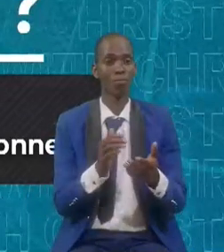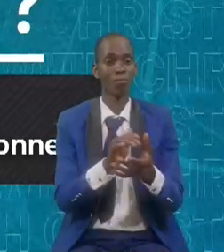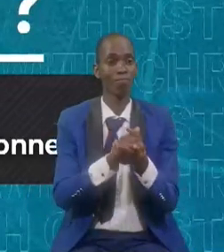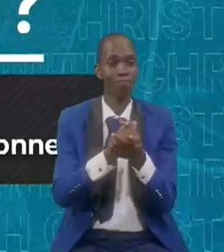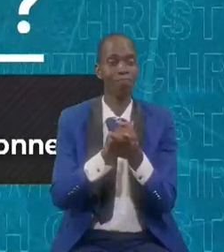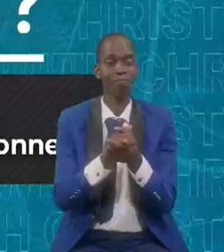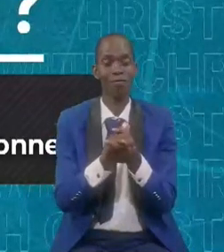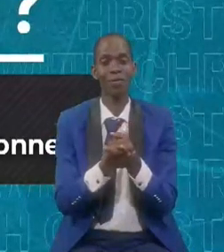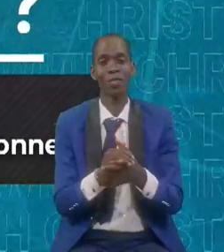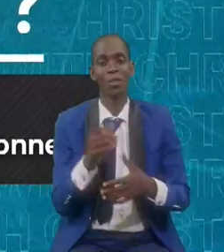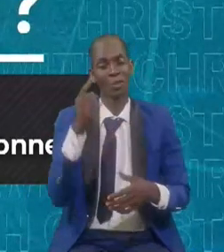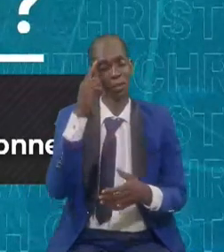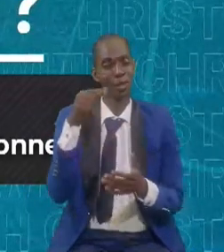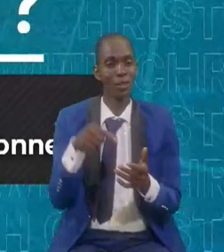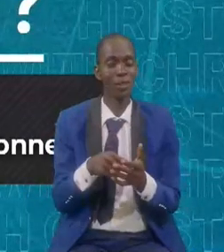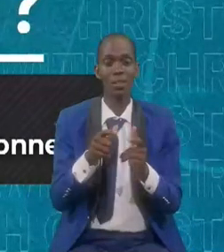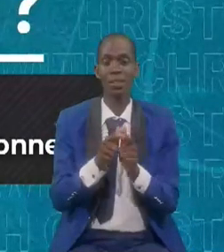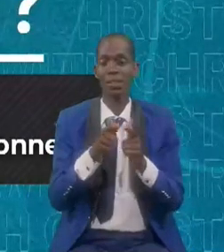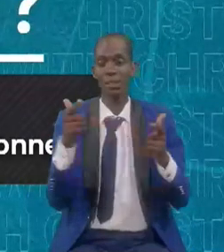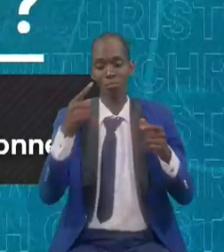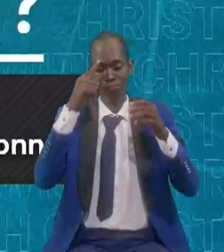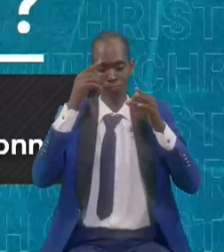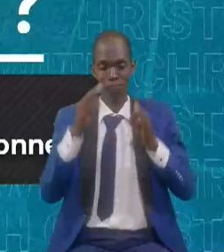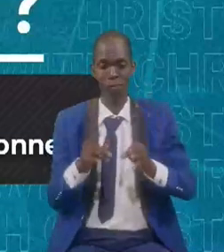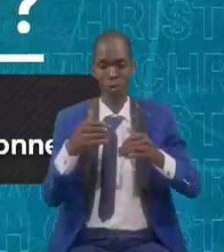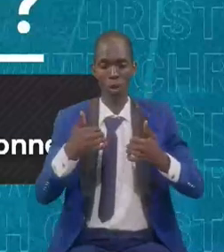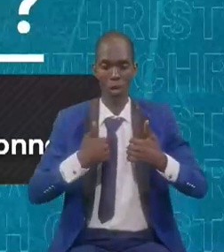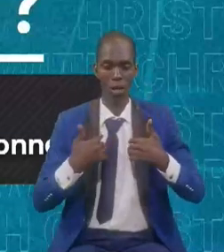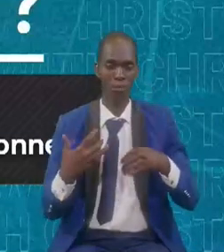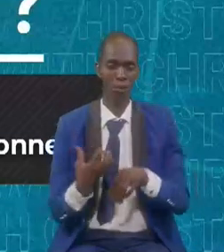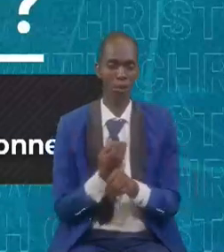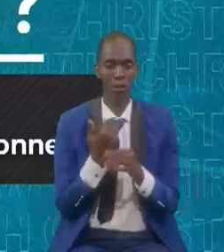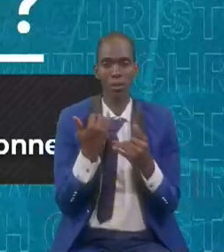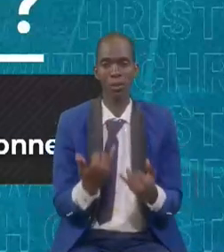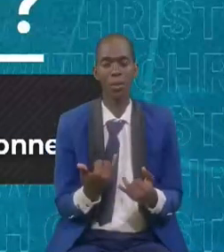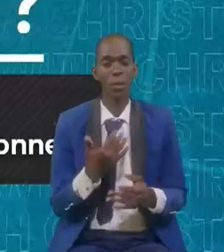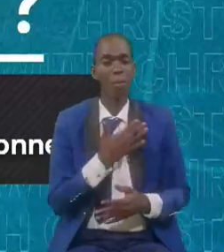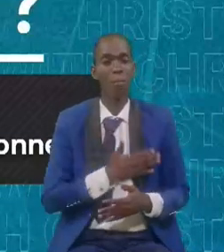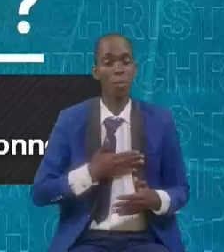Félicitations pour cette grande décision que vous avez prise. Toujours debout.